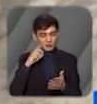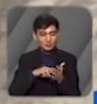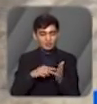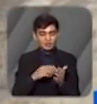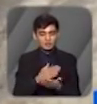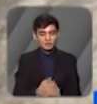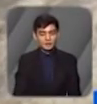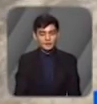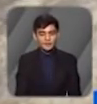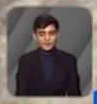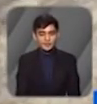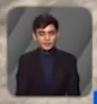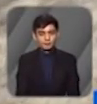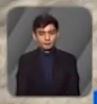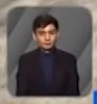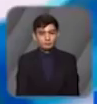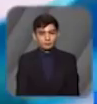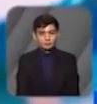Қуан Абдрахманов, Информ бюро, Петропавл.